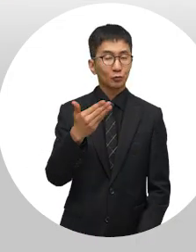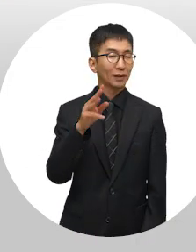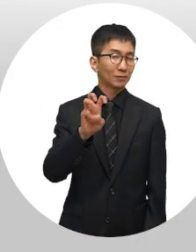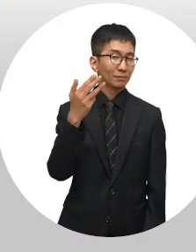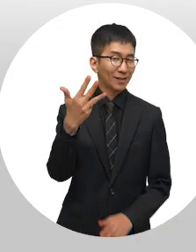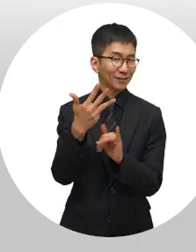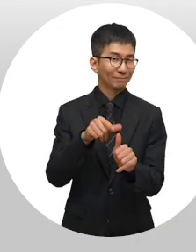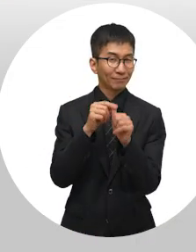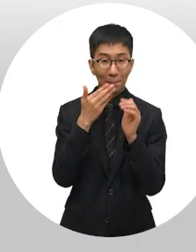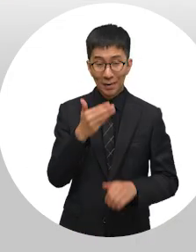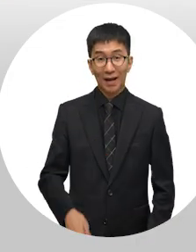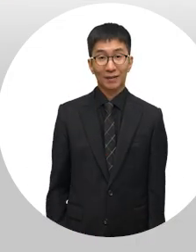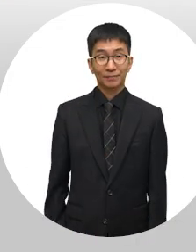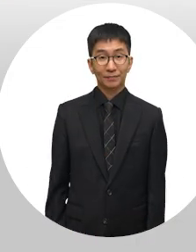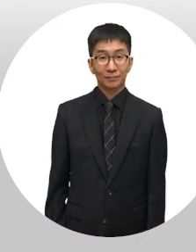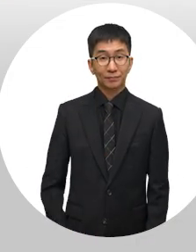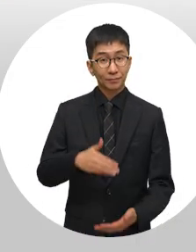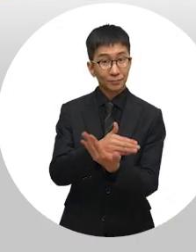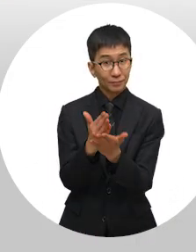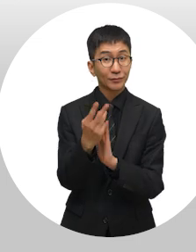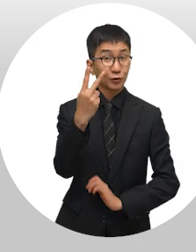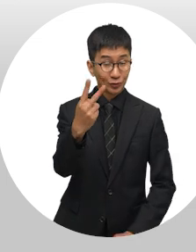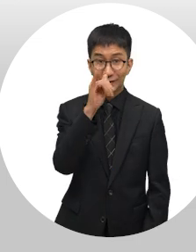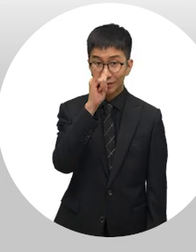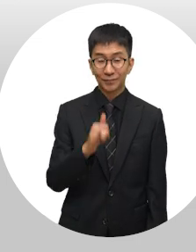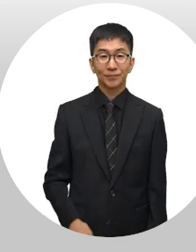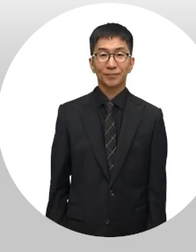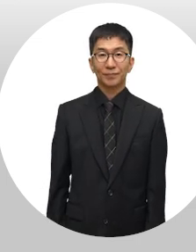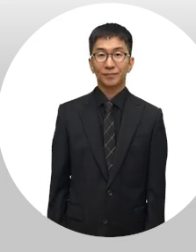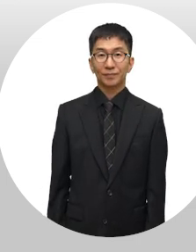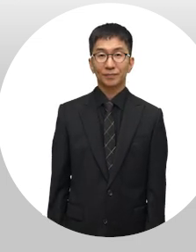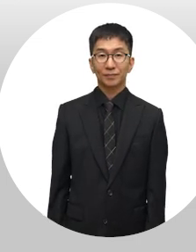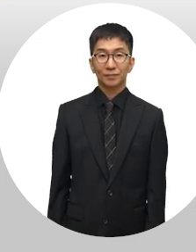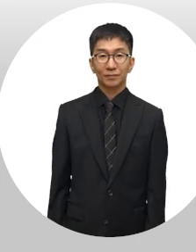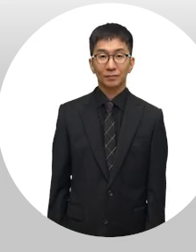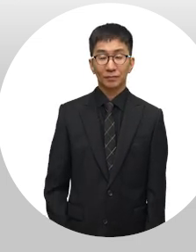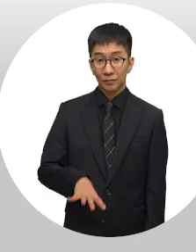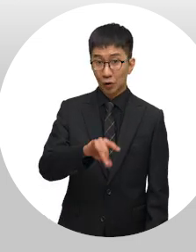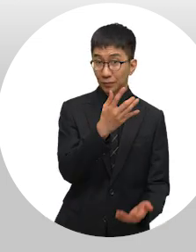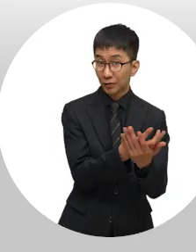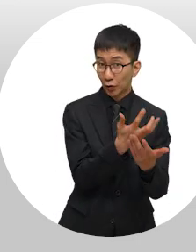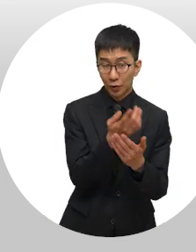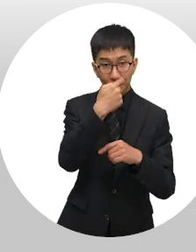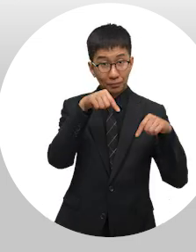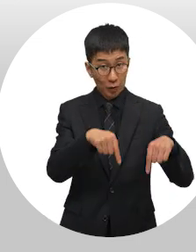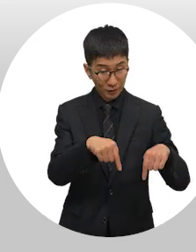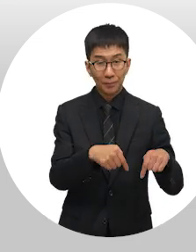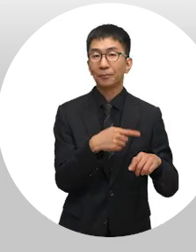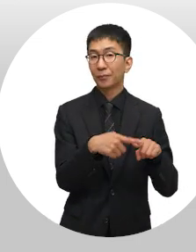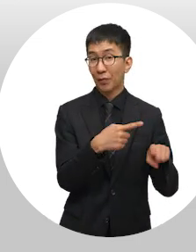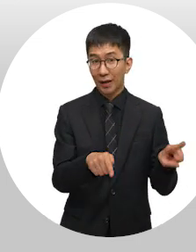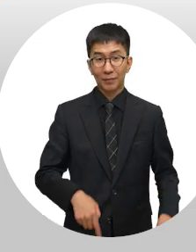938명을 선발할 예정이며 학생부 종합전형은 크게 두 영역으로 나뉠 수 있습니다. 먼저 서류와 면접을